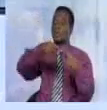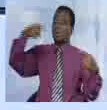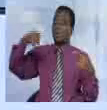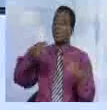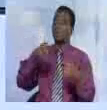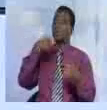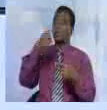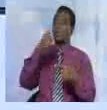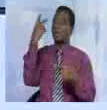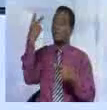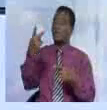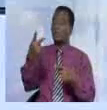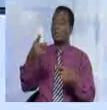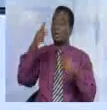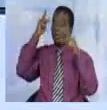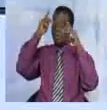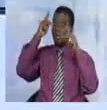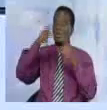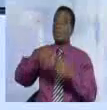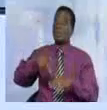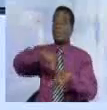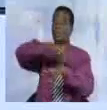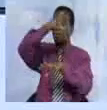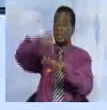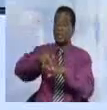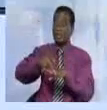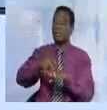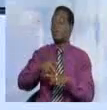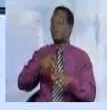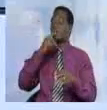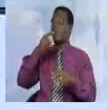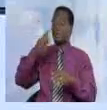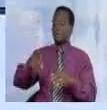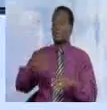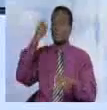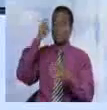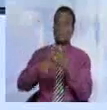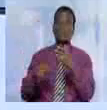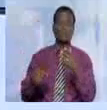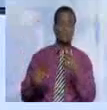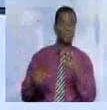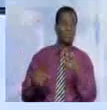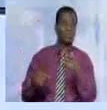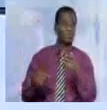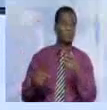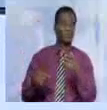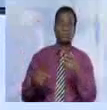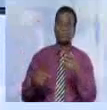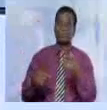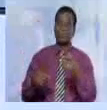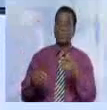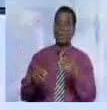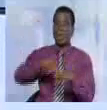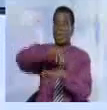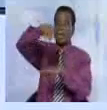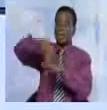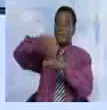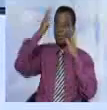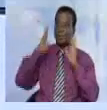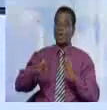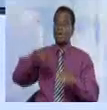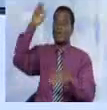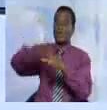enjeux seront le taux de participation et le score du parti islamiste Tewassoul. Les Maliens, eux, votent